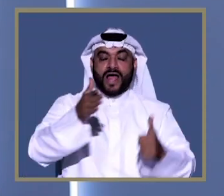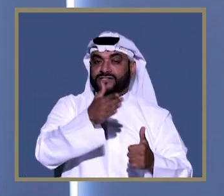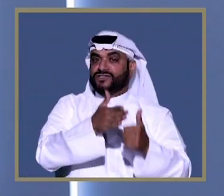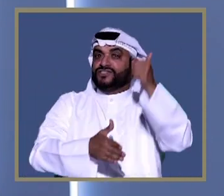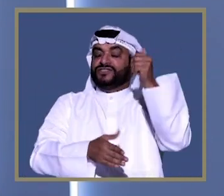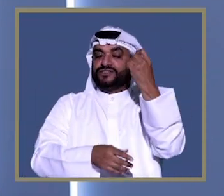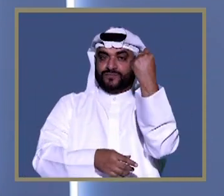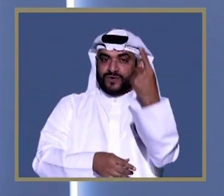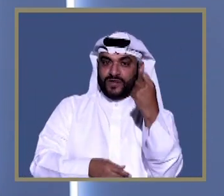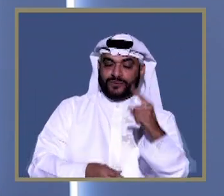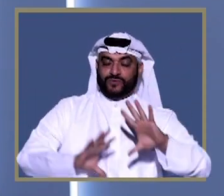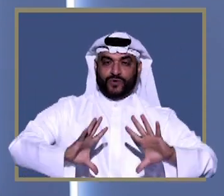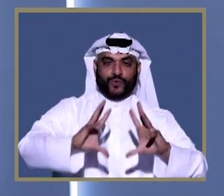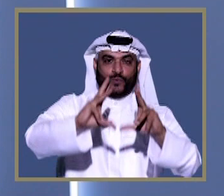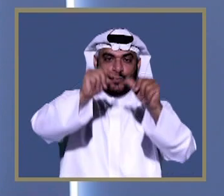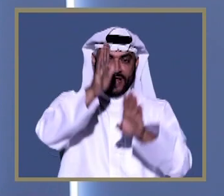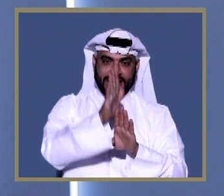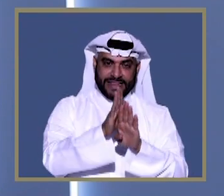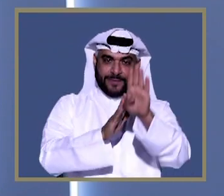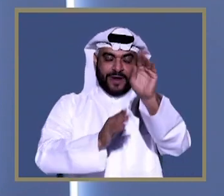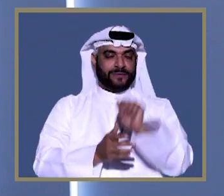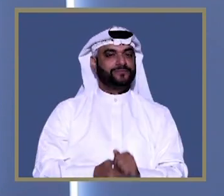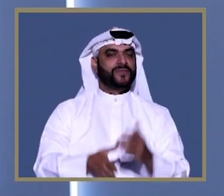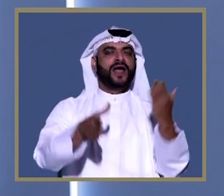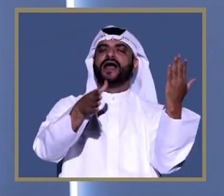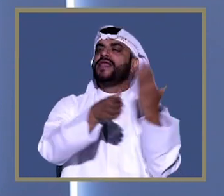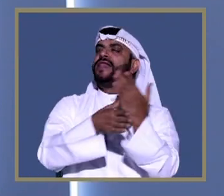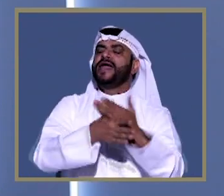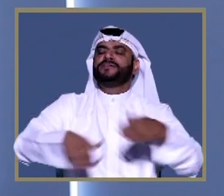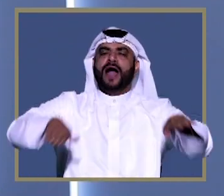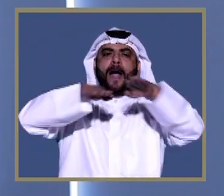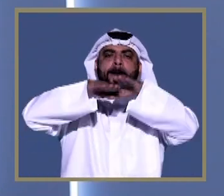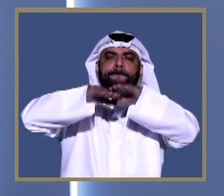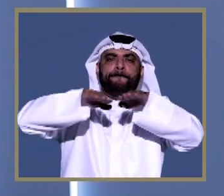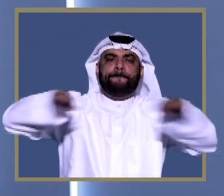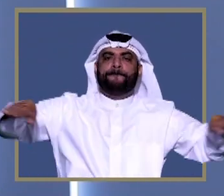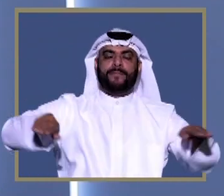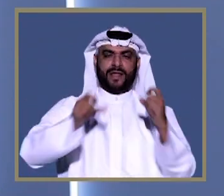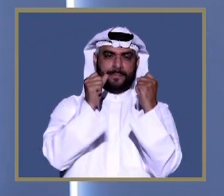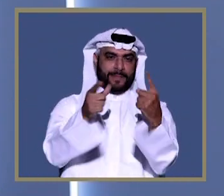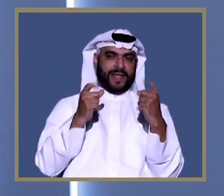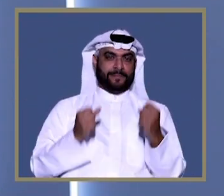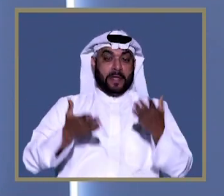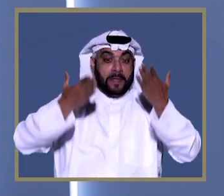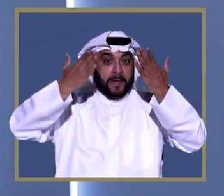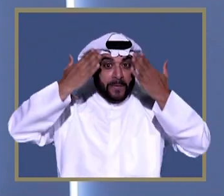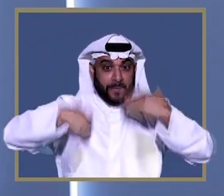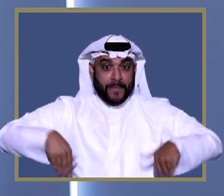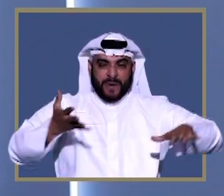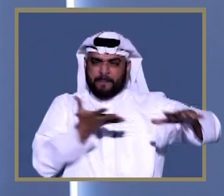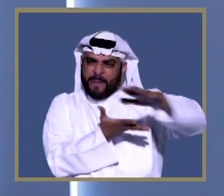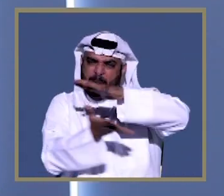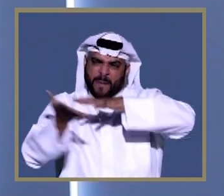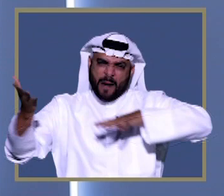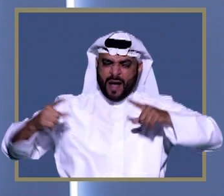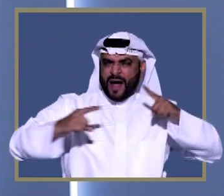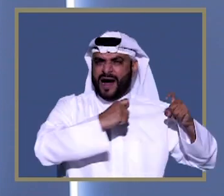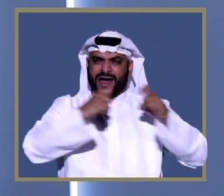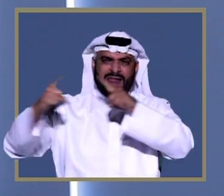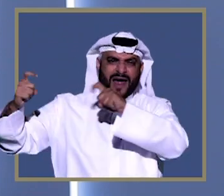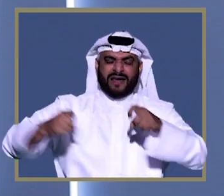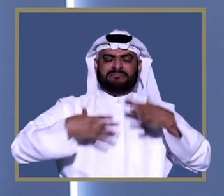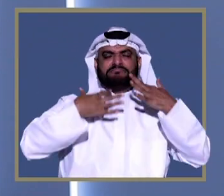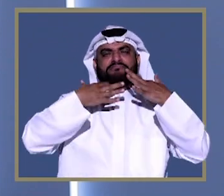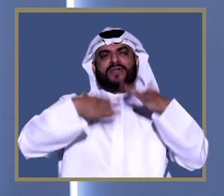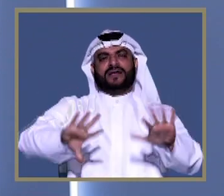الاستقرار والإنجاز والتنمية. لماذا الاستقرار؟ لأن بدون الاستقرار لا يمكن أن تكون